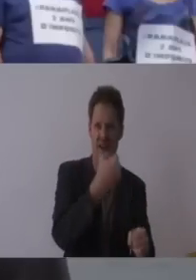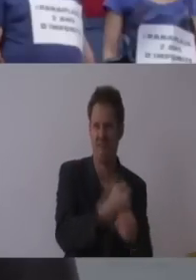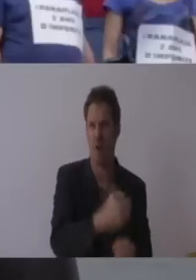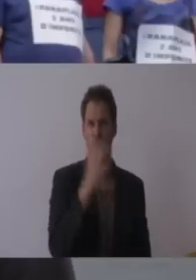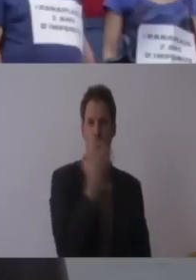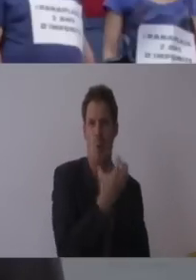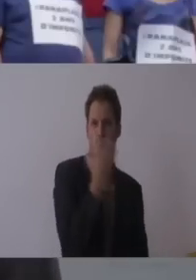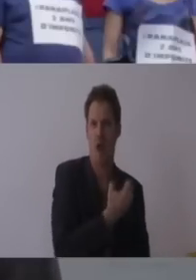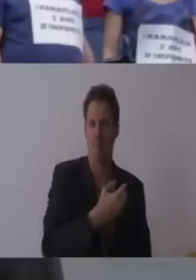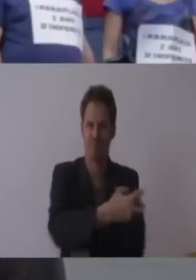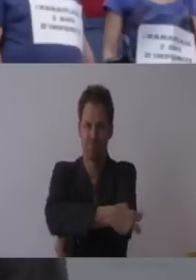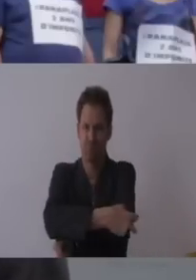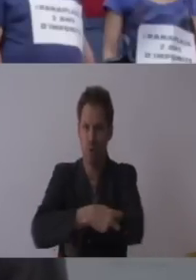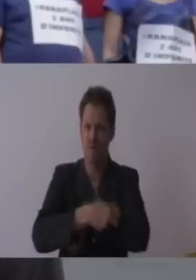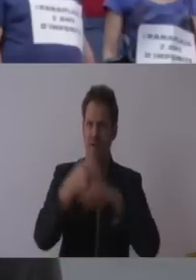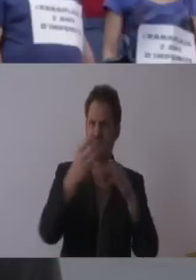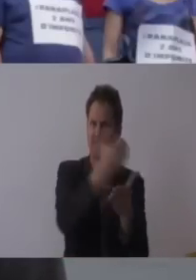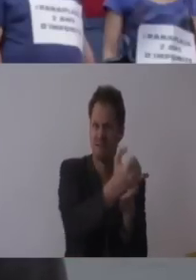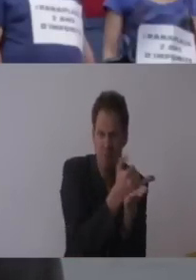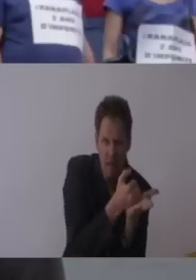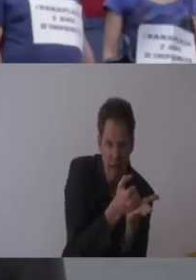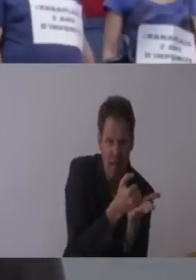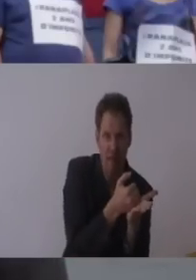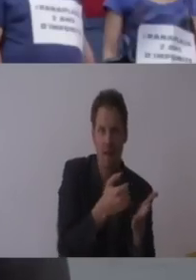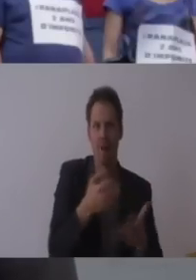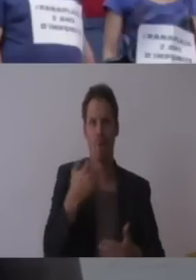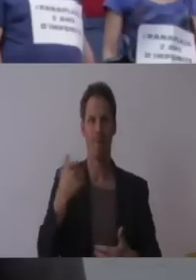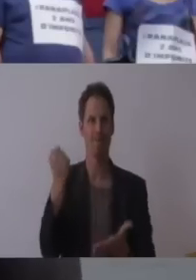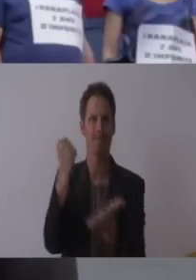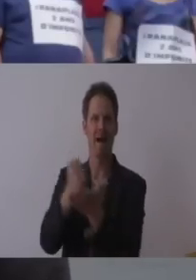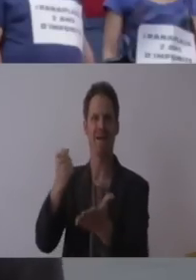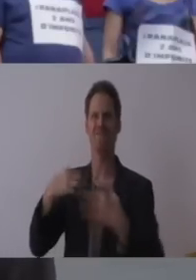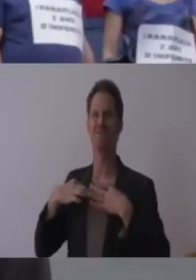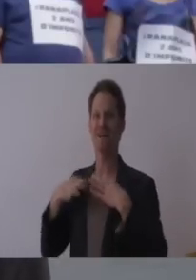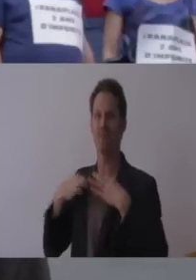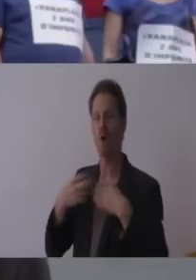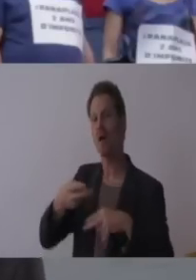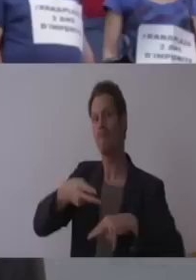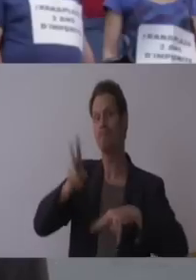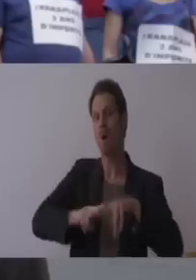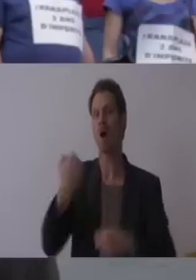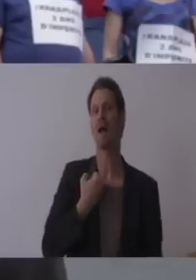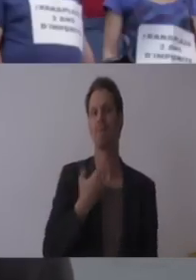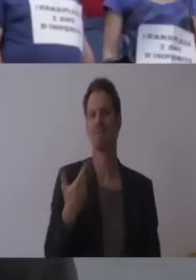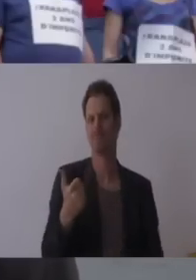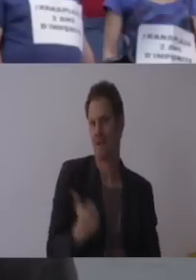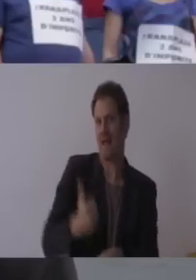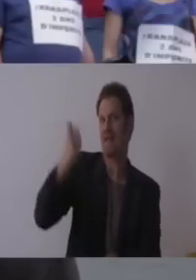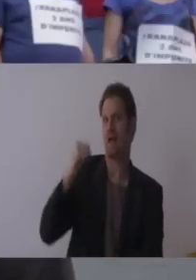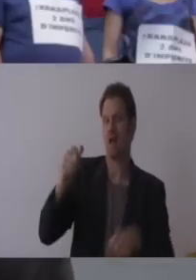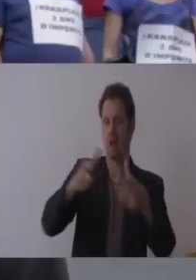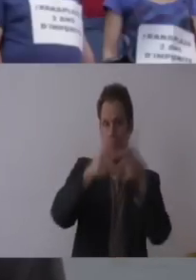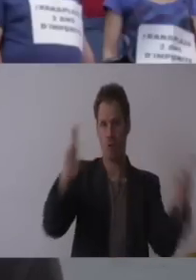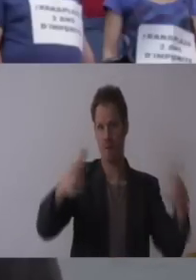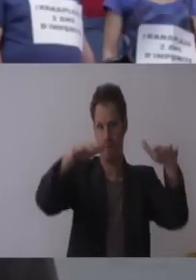Conditions de travail épouvantables et salaires de misère dans les pays du Sud profitent aux plus grandes marques de vêtements. Et tuent, parfois. Il y a